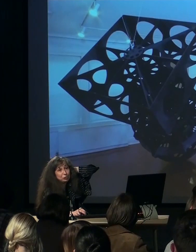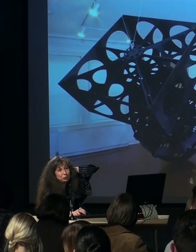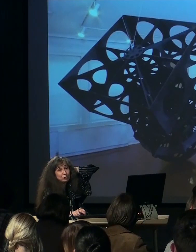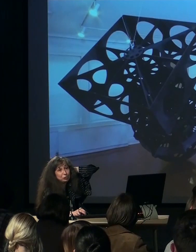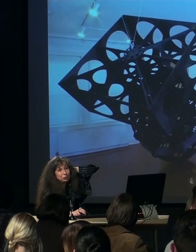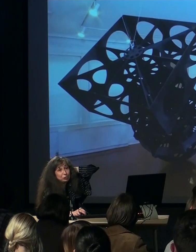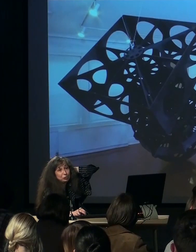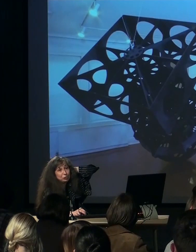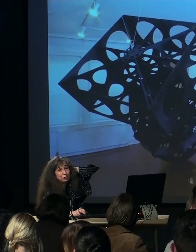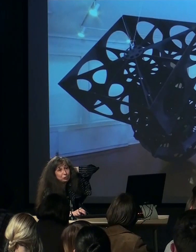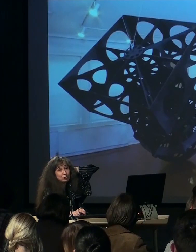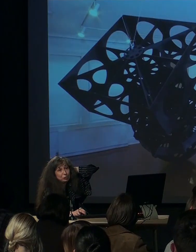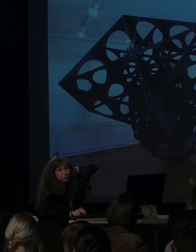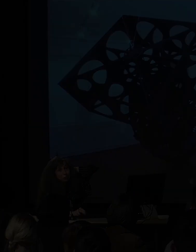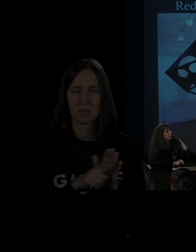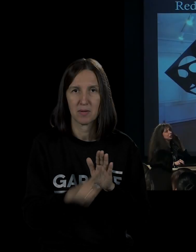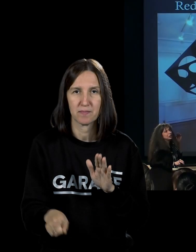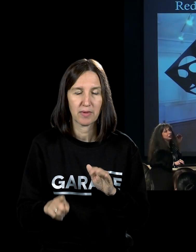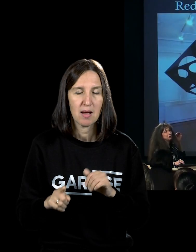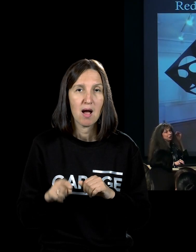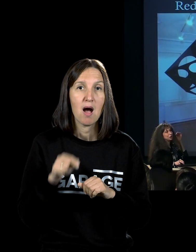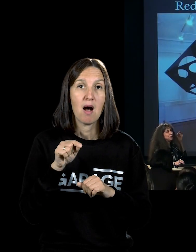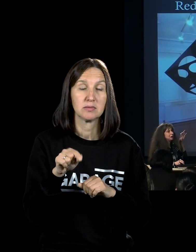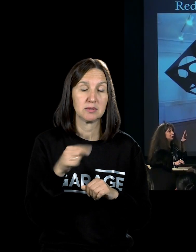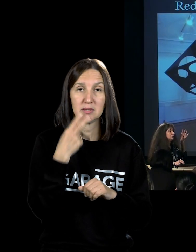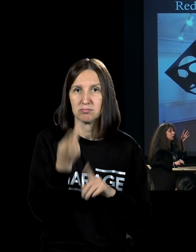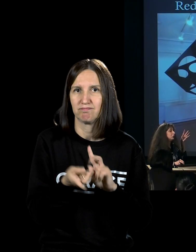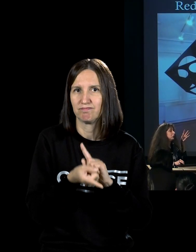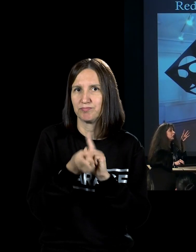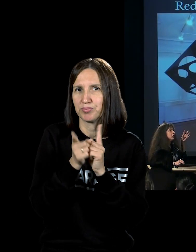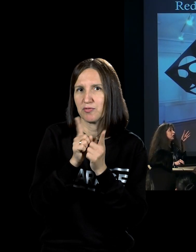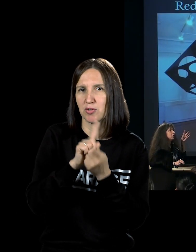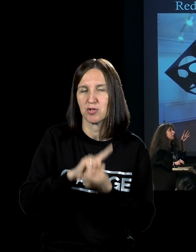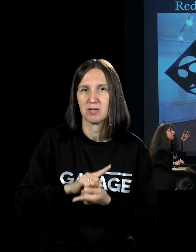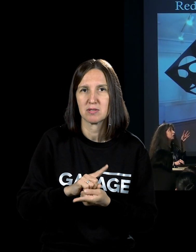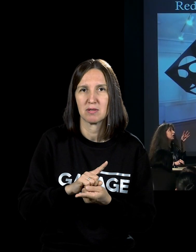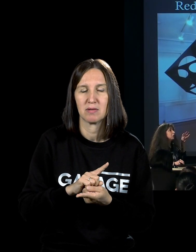Канаты провисают и изгибаются. Которая здесь превращается вот в такую